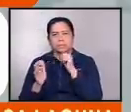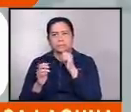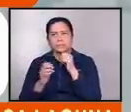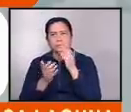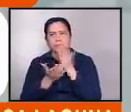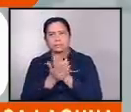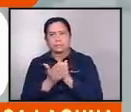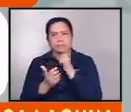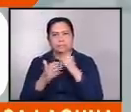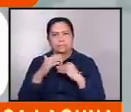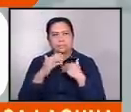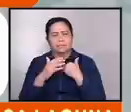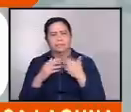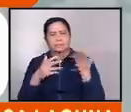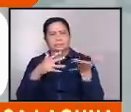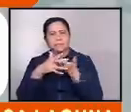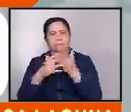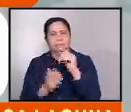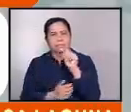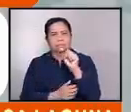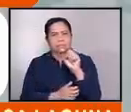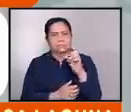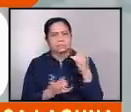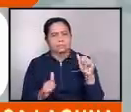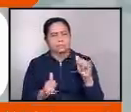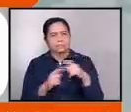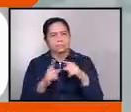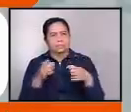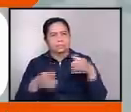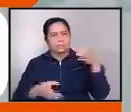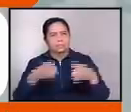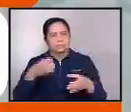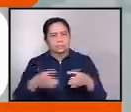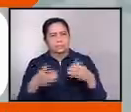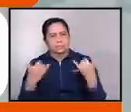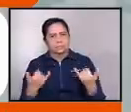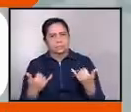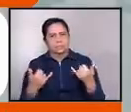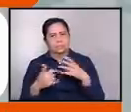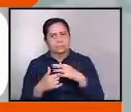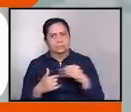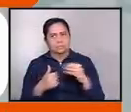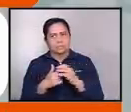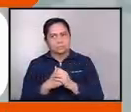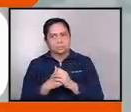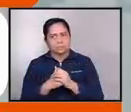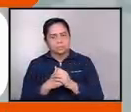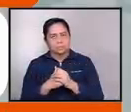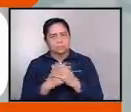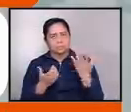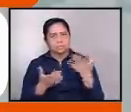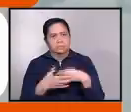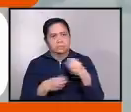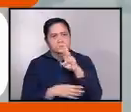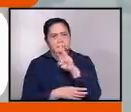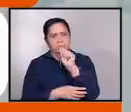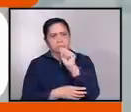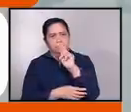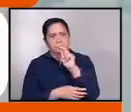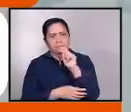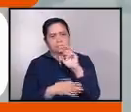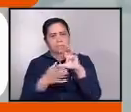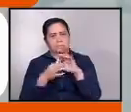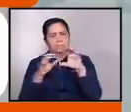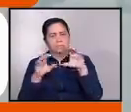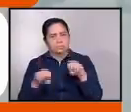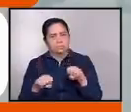Actually, nakasampa po siya sa korte at maglalabas na po ng warrant of arrest.